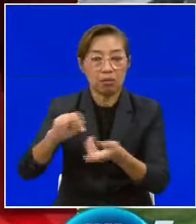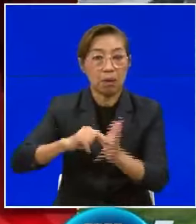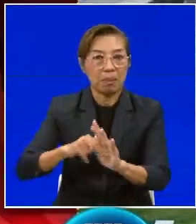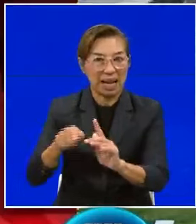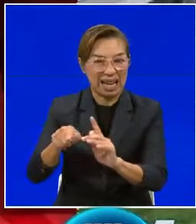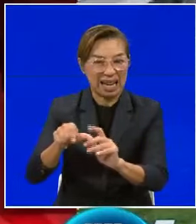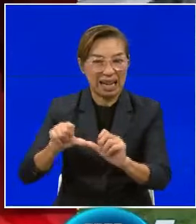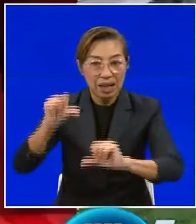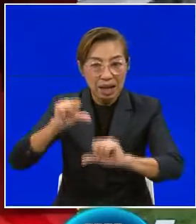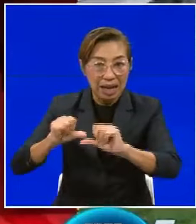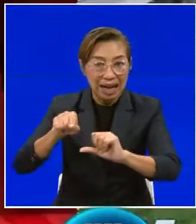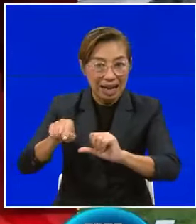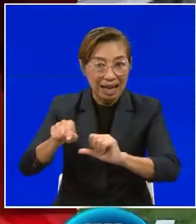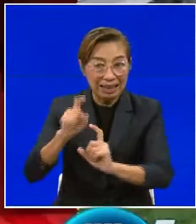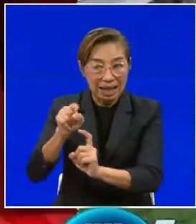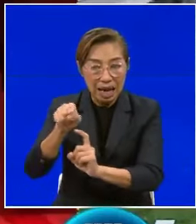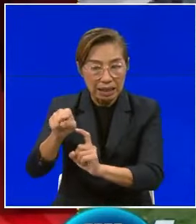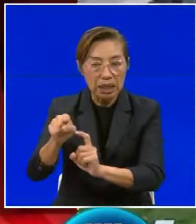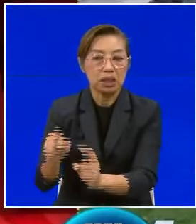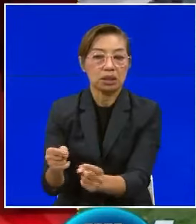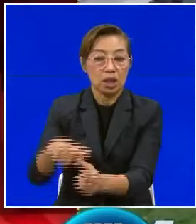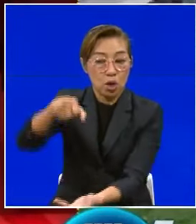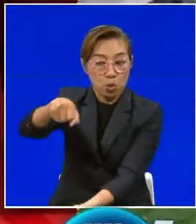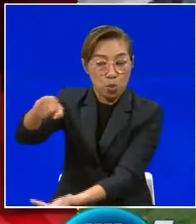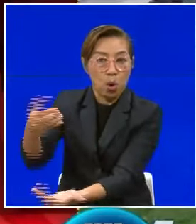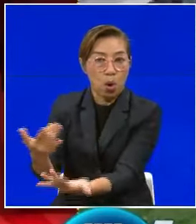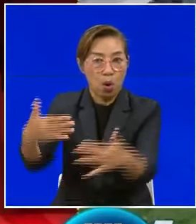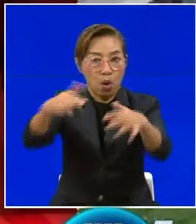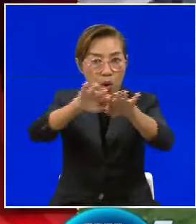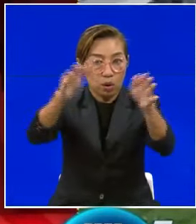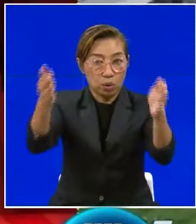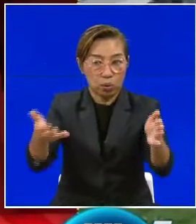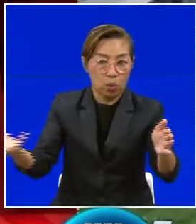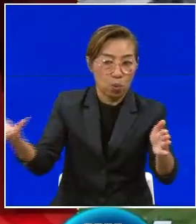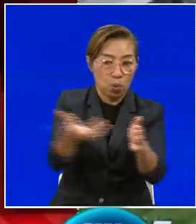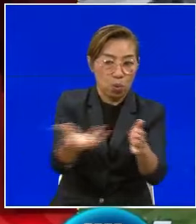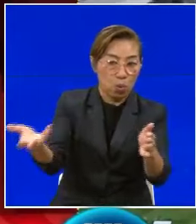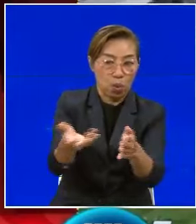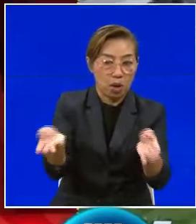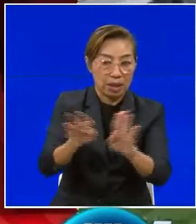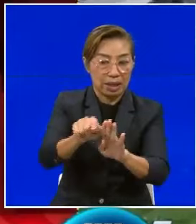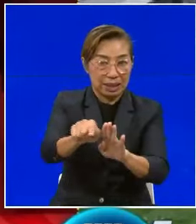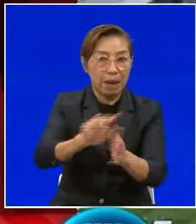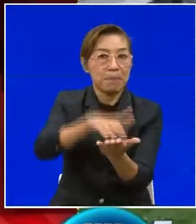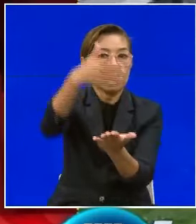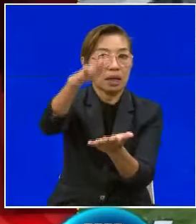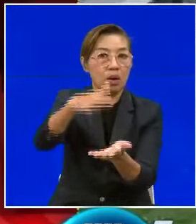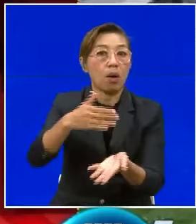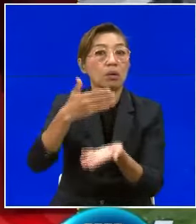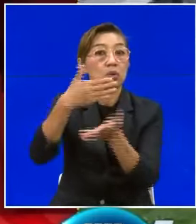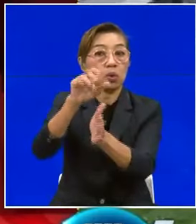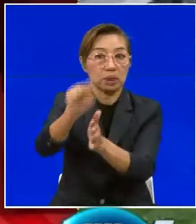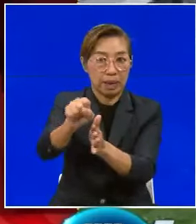ครับรอบรรจุใส่ตู้คอนเทนเนอร์จะขนย้ายไปต่างประเทศล่าสุดอุตสาหกรรมชลบุรีก็เลยประกาศฮะสั่งห้